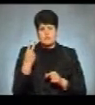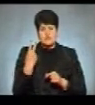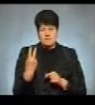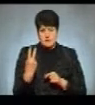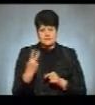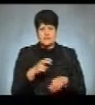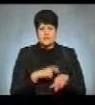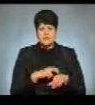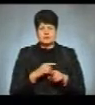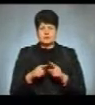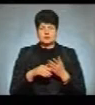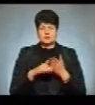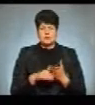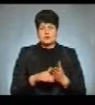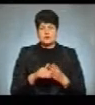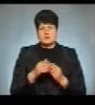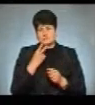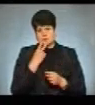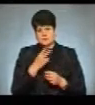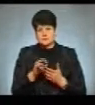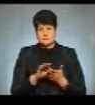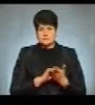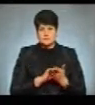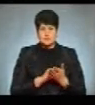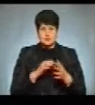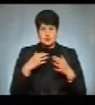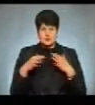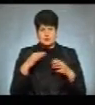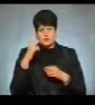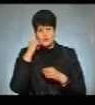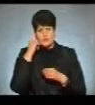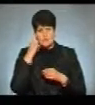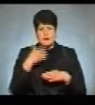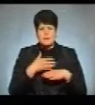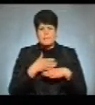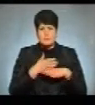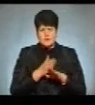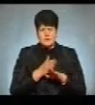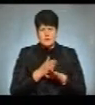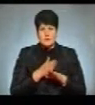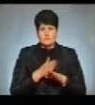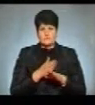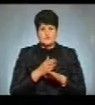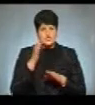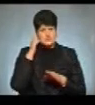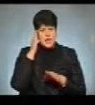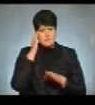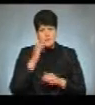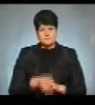бригади швидкої Роман Орубчук діагностував у травмованого струс головного мозку і перелом основи черепа.